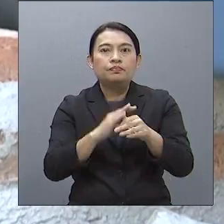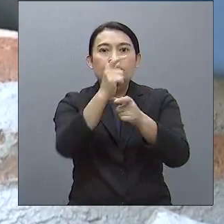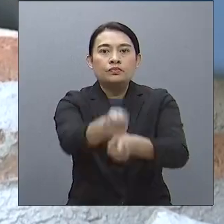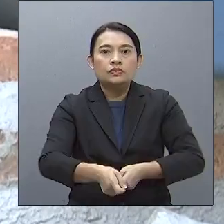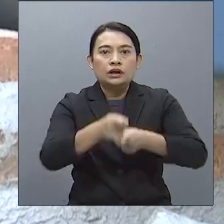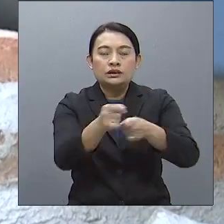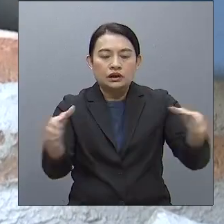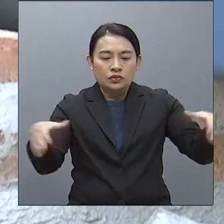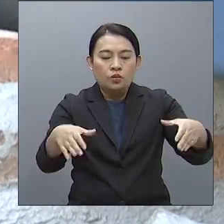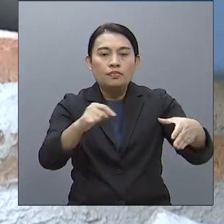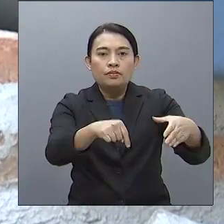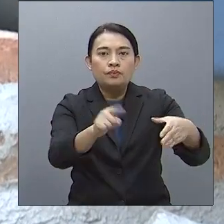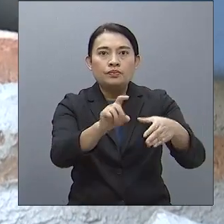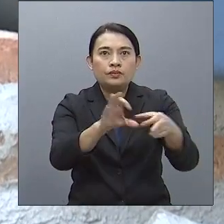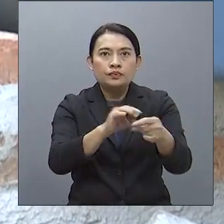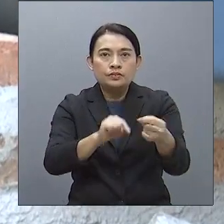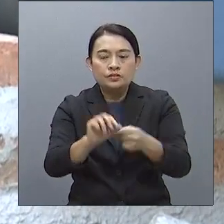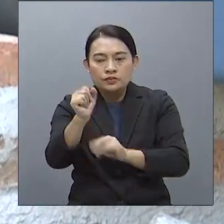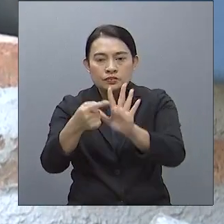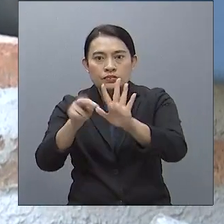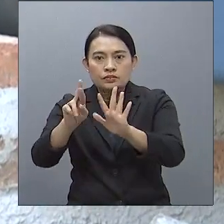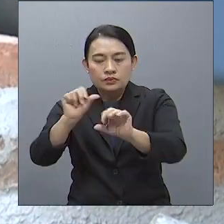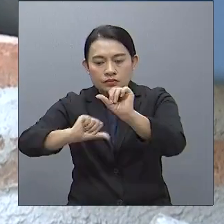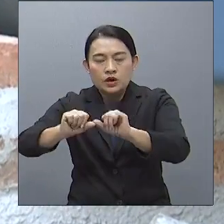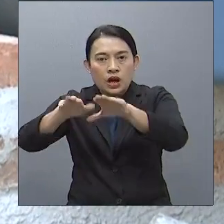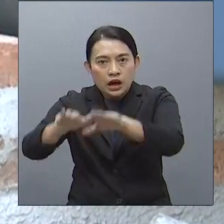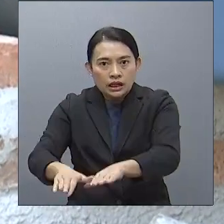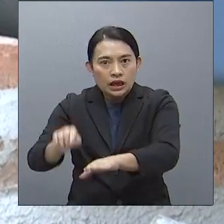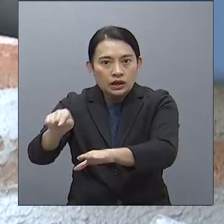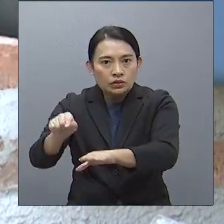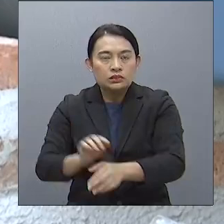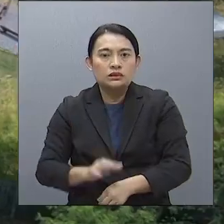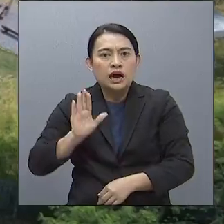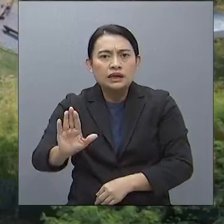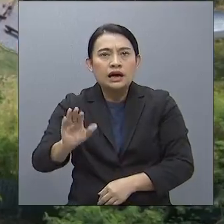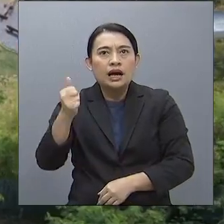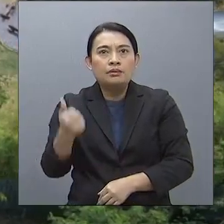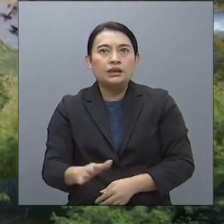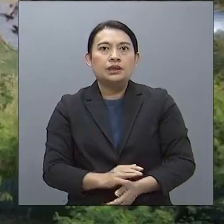นเมืองเนี่ยลดการทานสารเร่งแค่ลดนะครับเพราะว่าเราอาจจะห้ามไม่ได้แล้วครับ